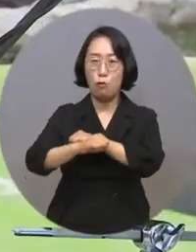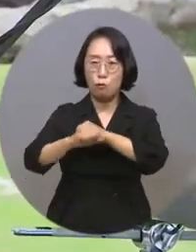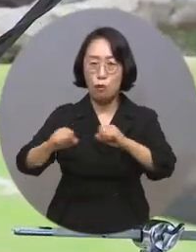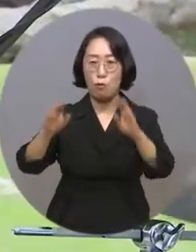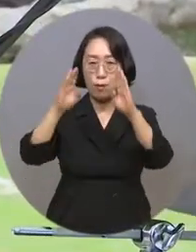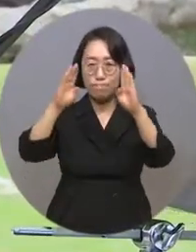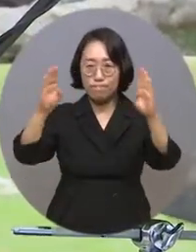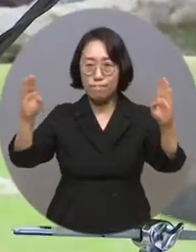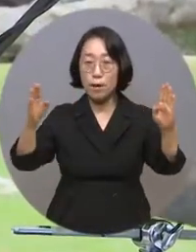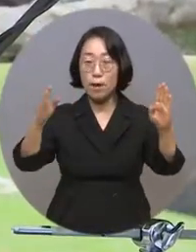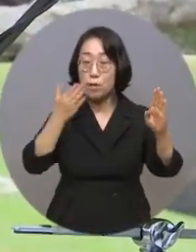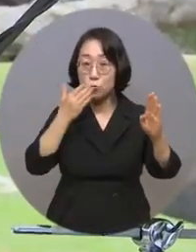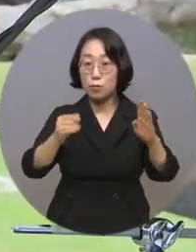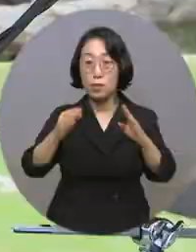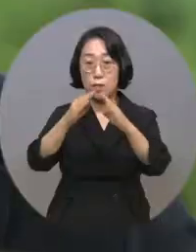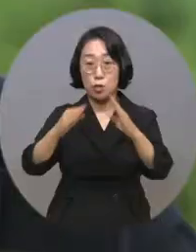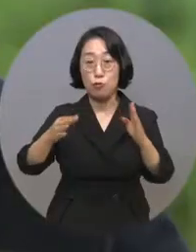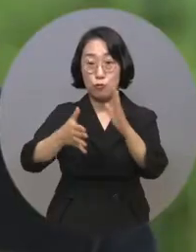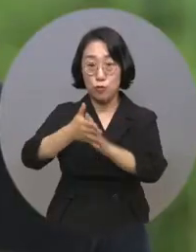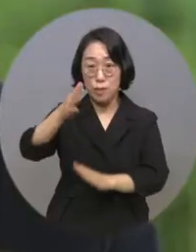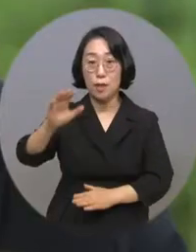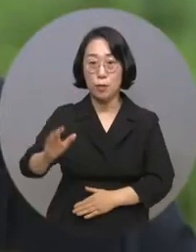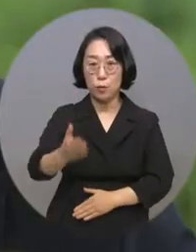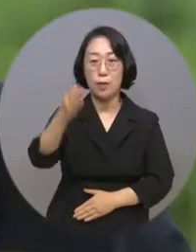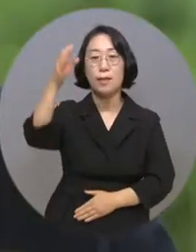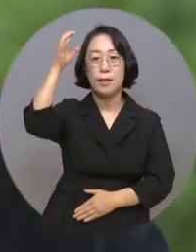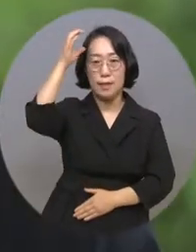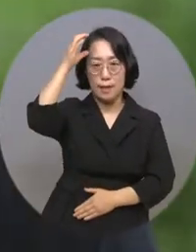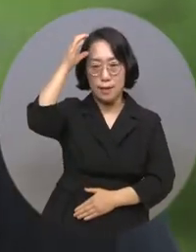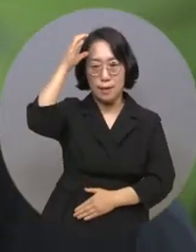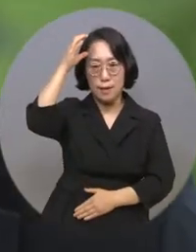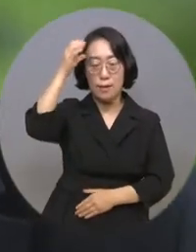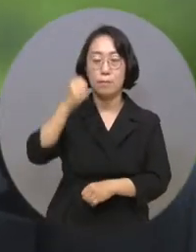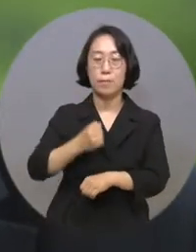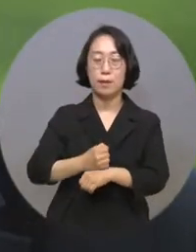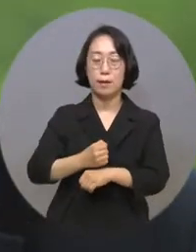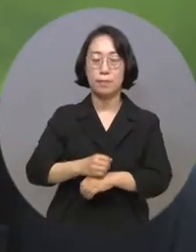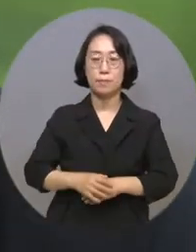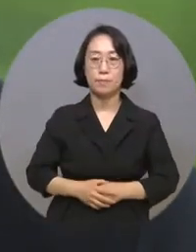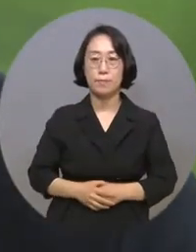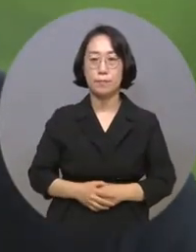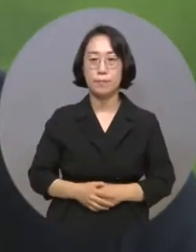앞장서는 도시가 되길 기대합니다. 복지TV 전북방송 장유진입니다.